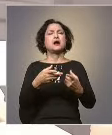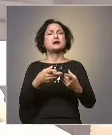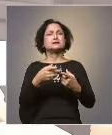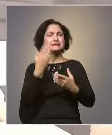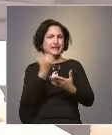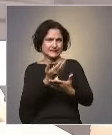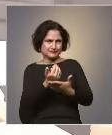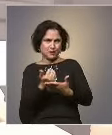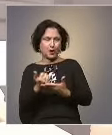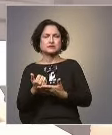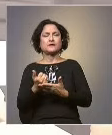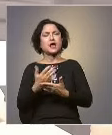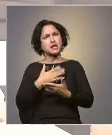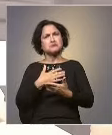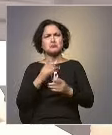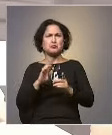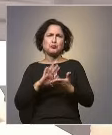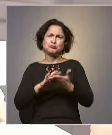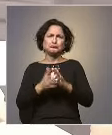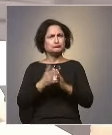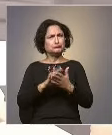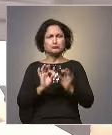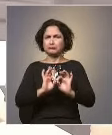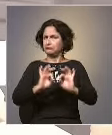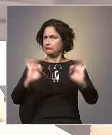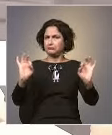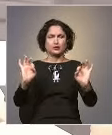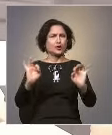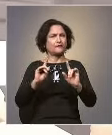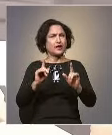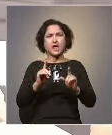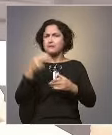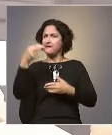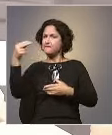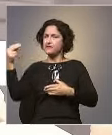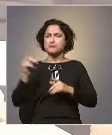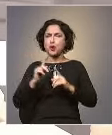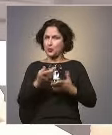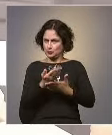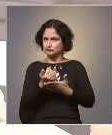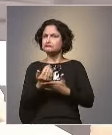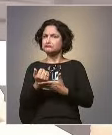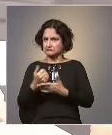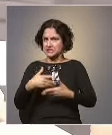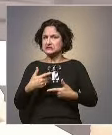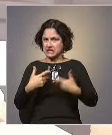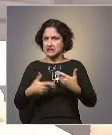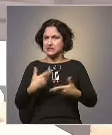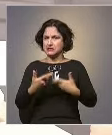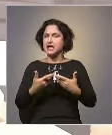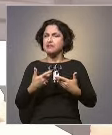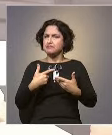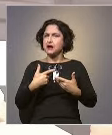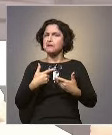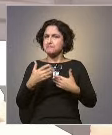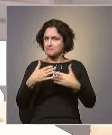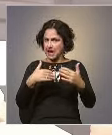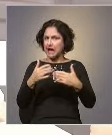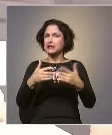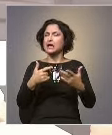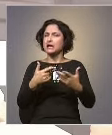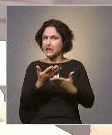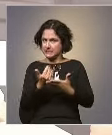В момента има фирми, които така проявяват интерес и искат това нещо да се приложи на практика. Така че